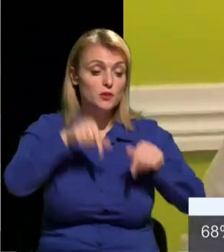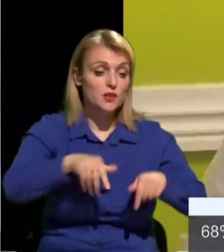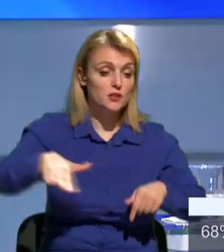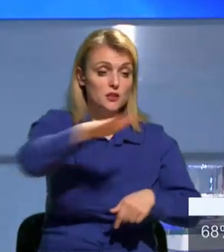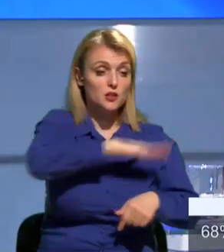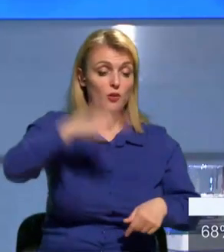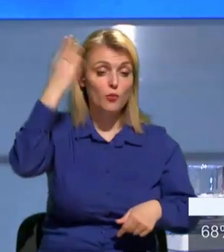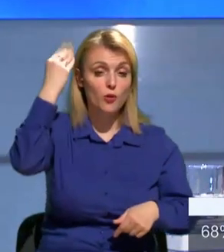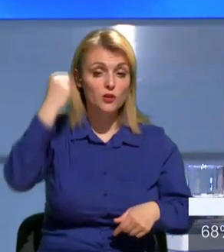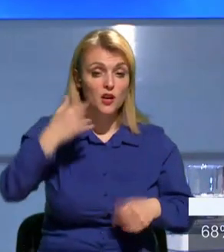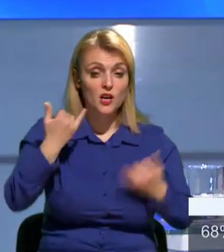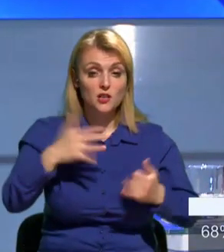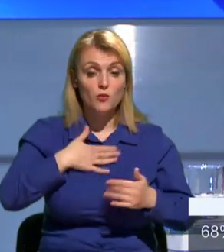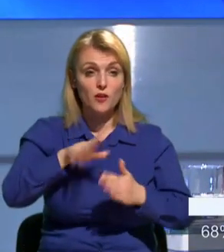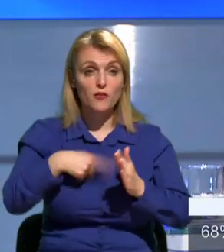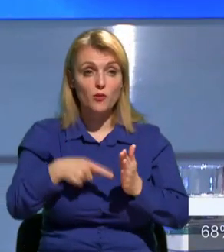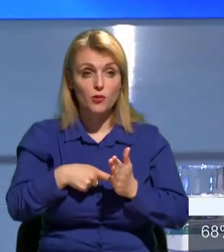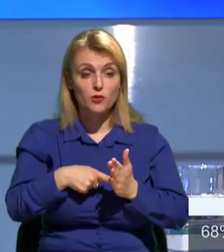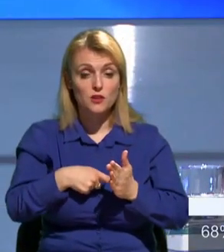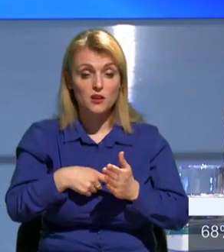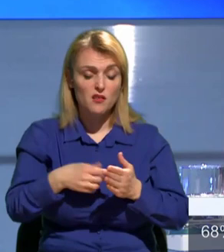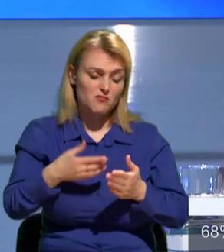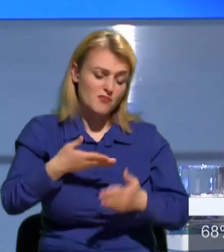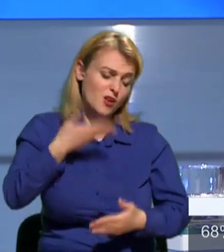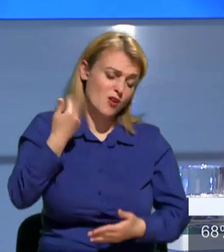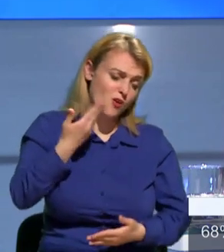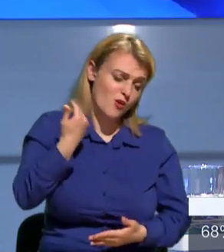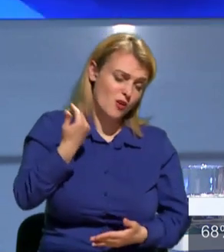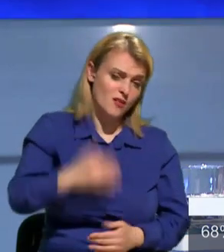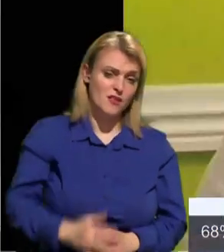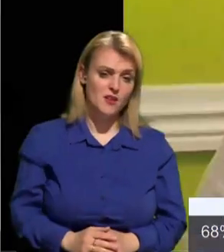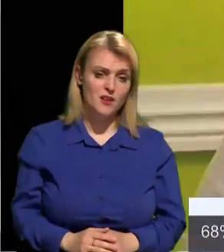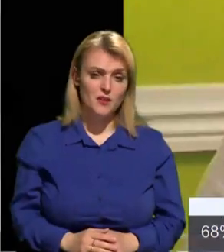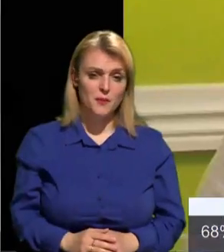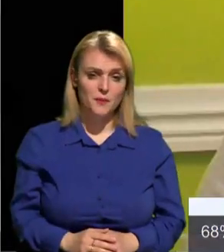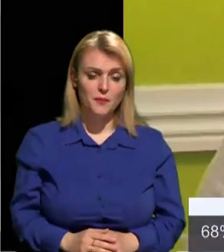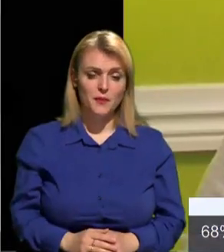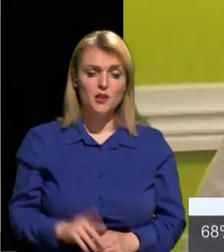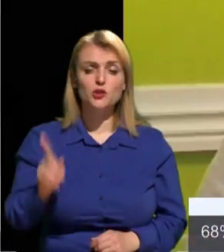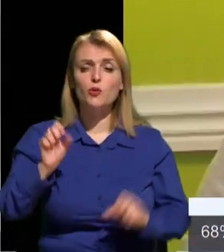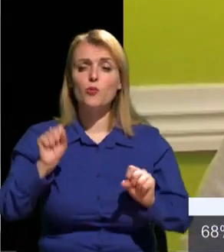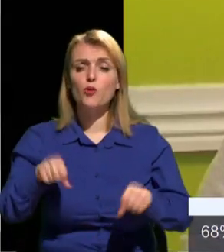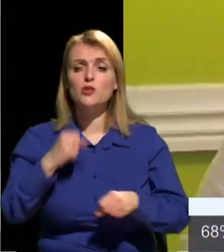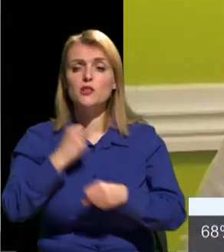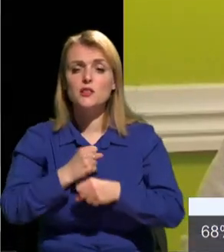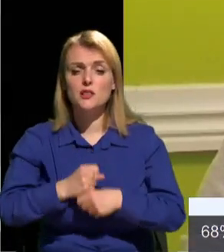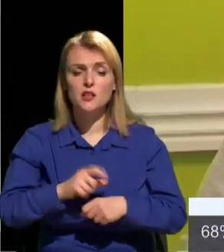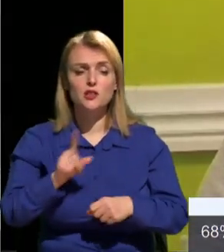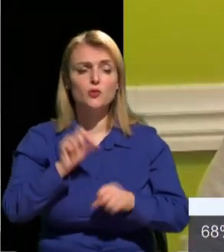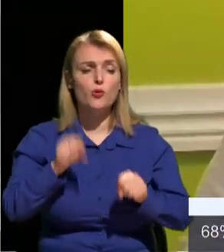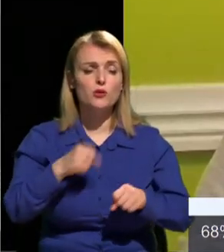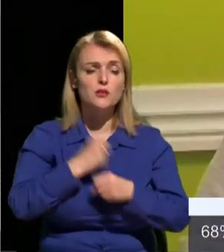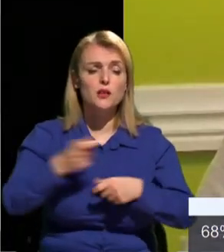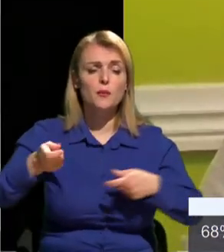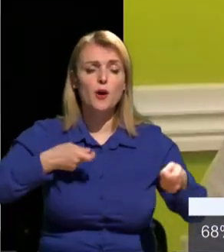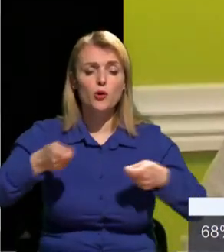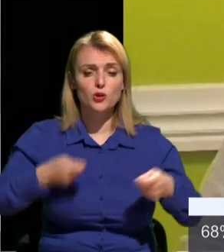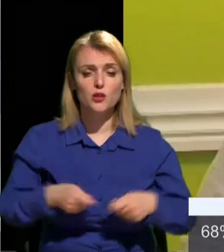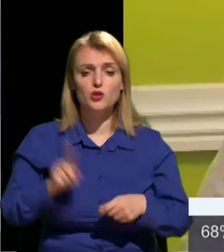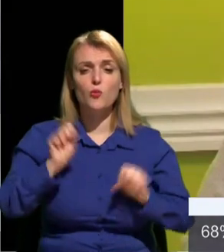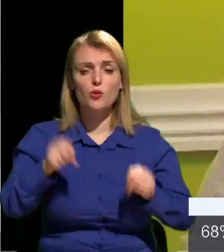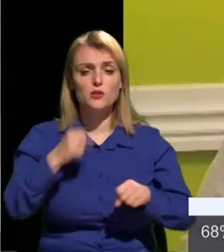Moldova. Întrebarea mea este una simplă și foarte grea. Ce se poate de făcut? Ce pot face autoritățile? Ce poate face președintele